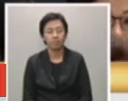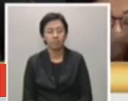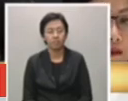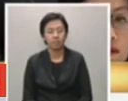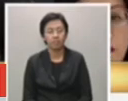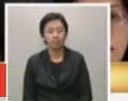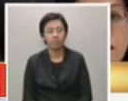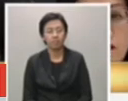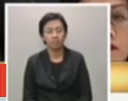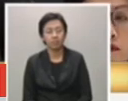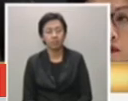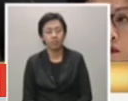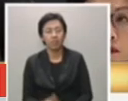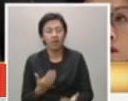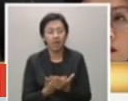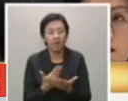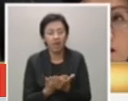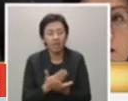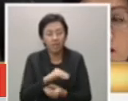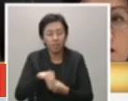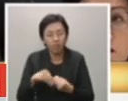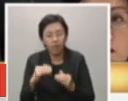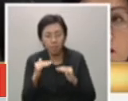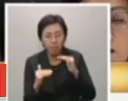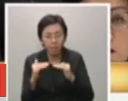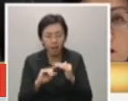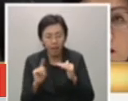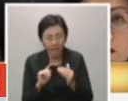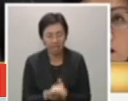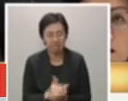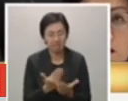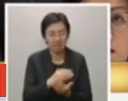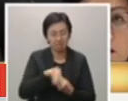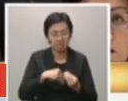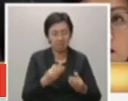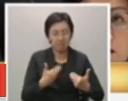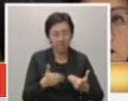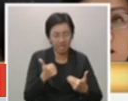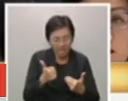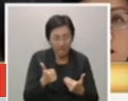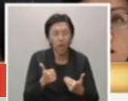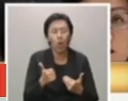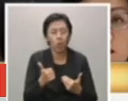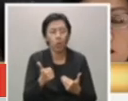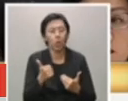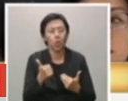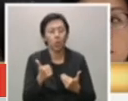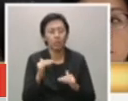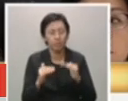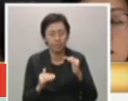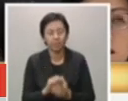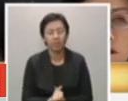การเกินดุลบัญชีเดินสะพัดเนี่ยจะเกิดเวลาเศรษฐกิจเฟื่องฟูครับแต่สิ่งที่เกิดตอนนี้เนี่ยมันไม่